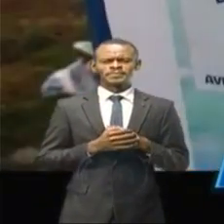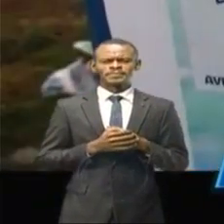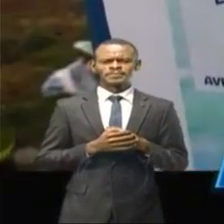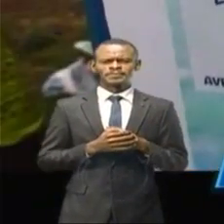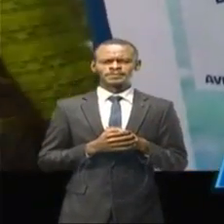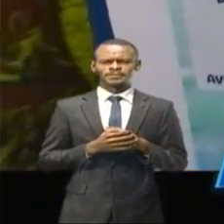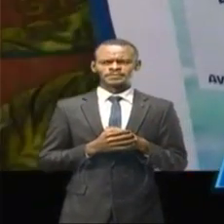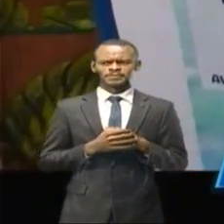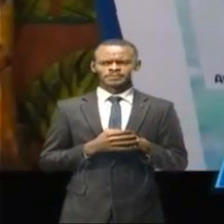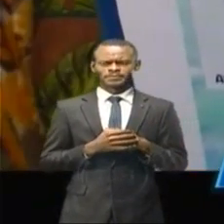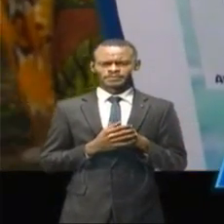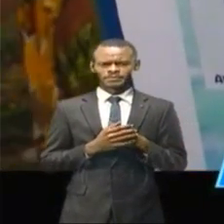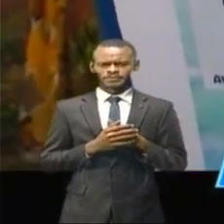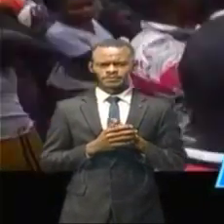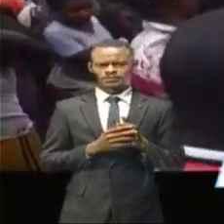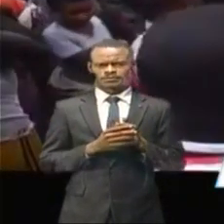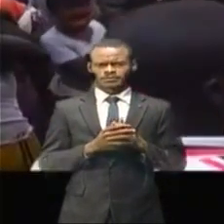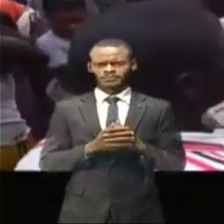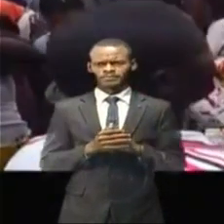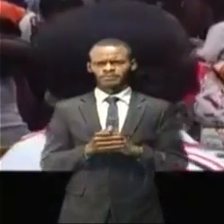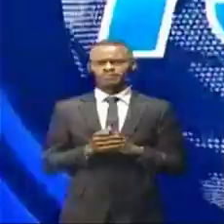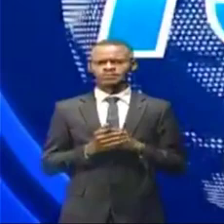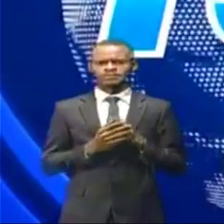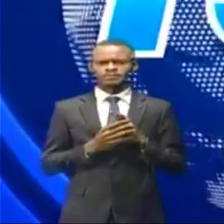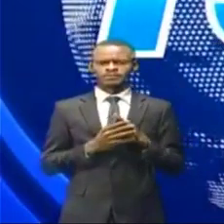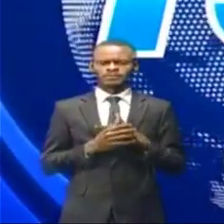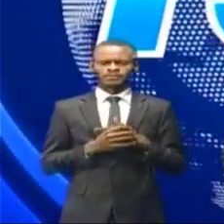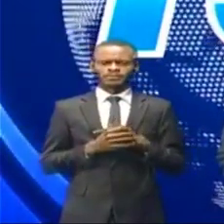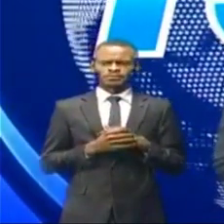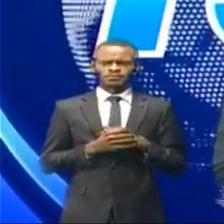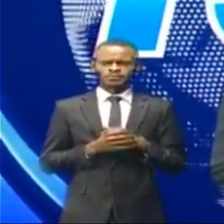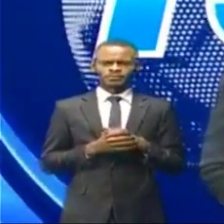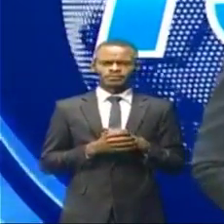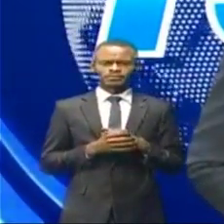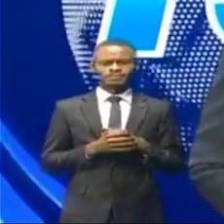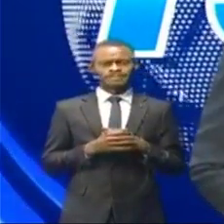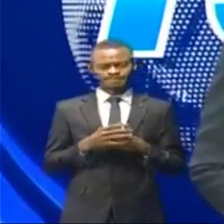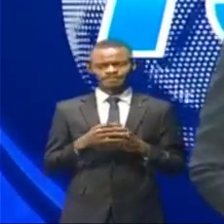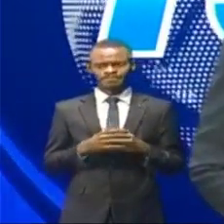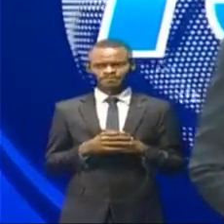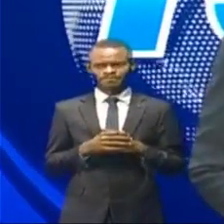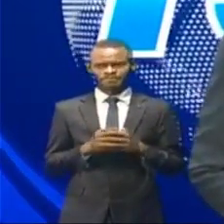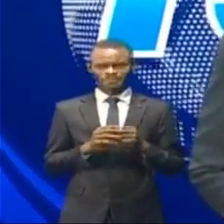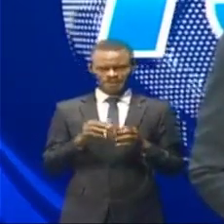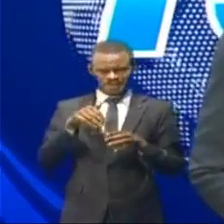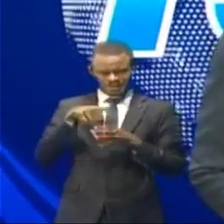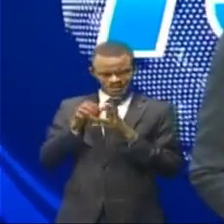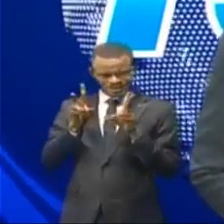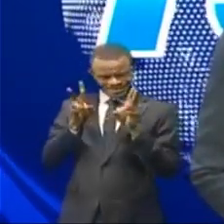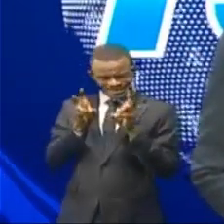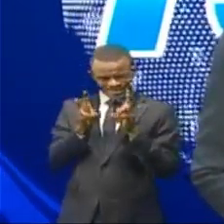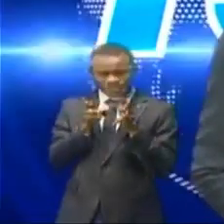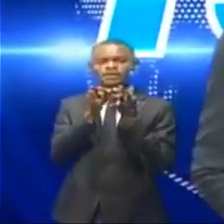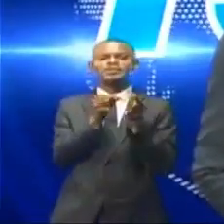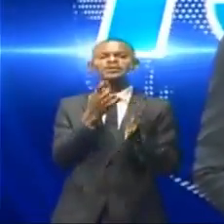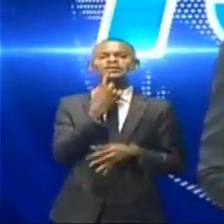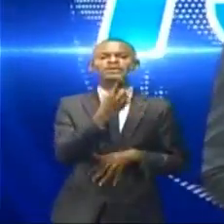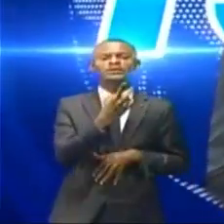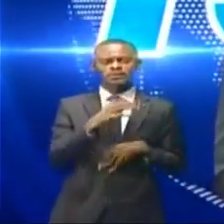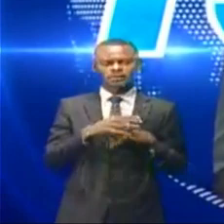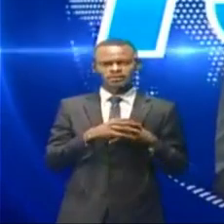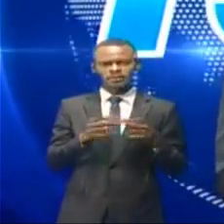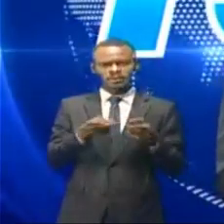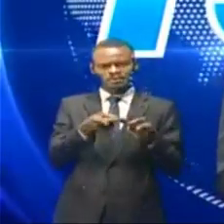Congo se trouve dans le regroupement politique AAP. Je le disais en titre, le site touristique de l'Antsele